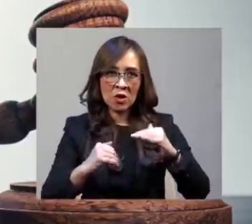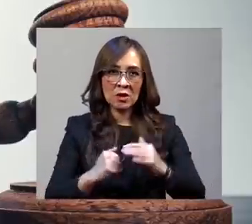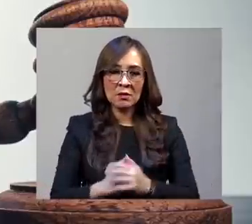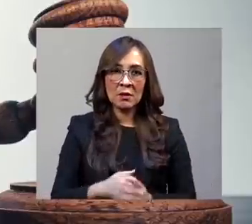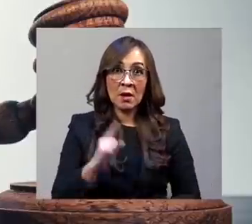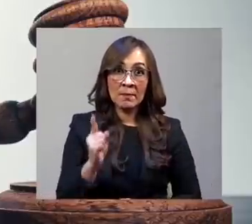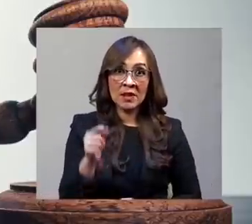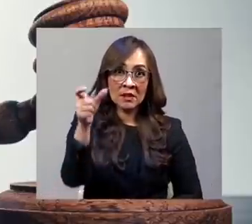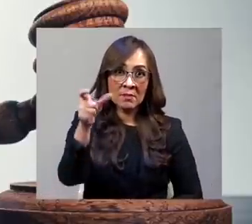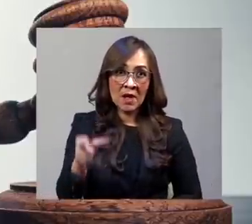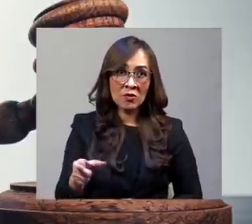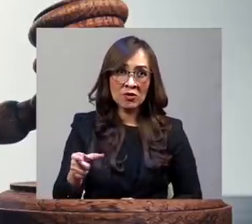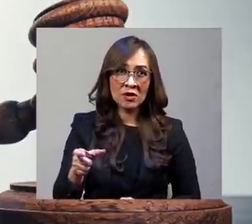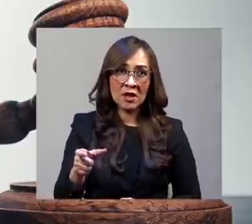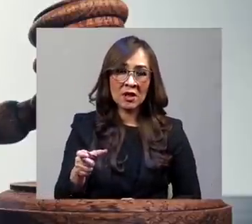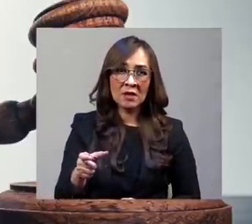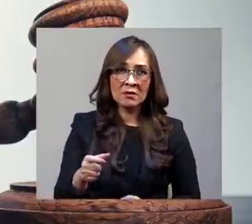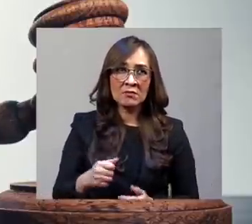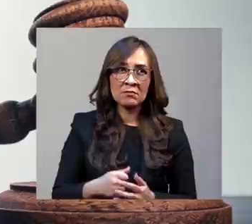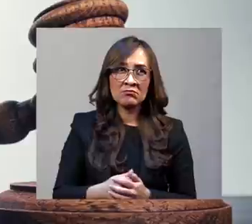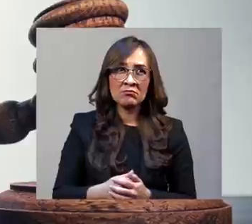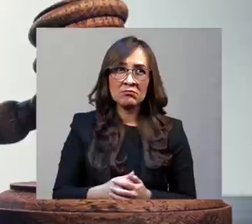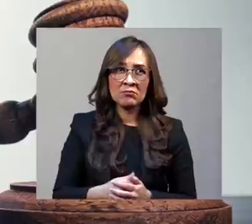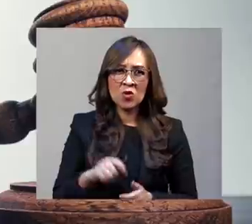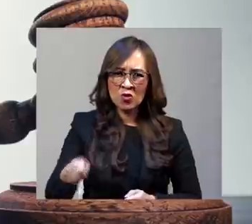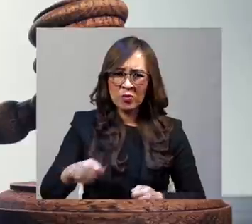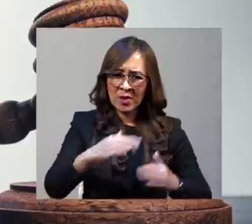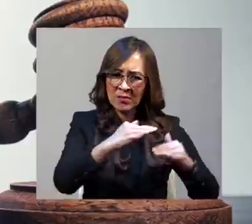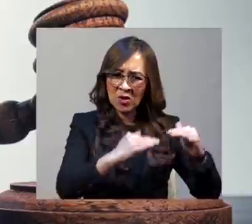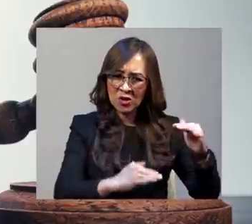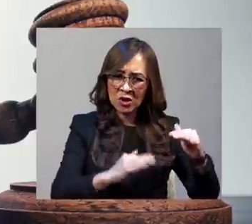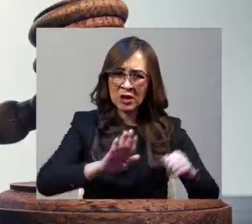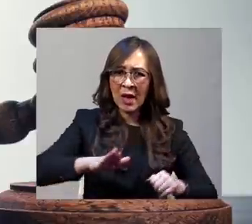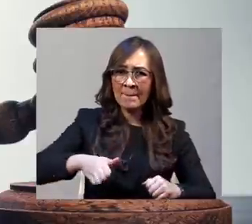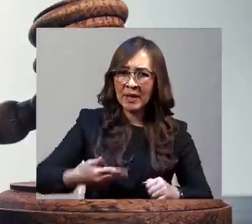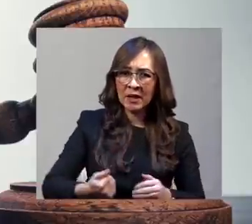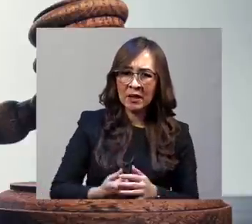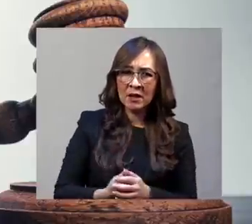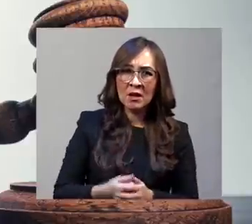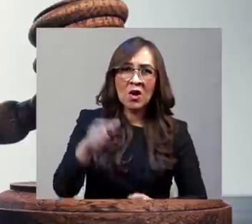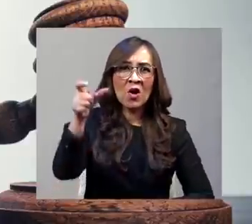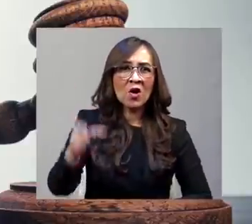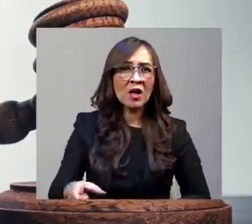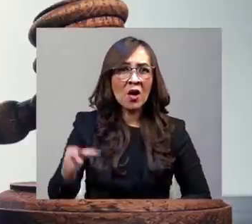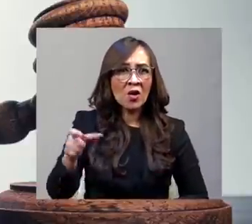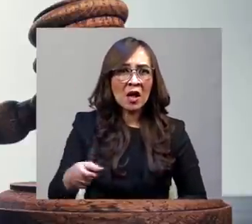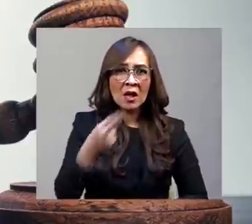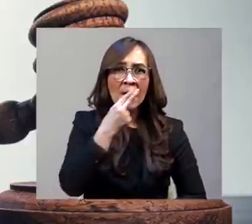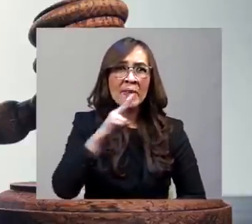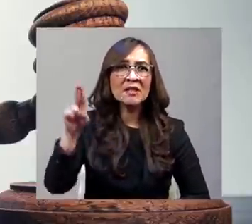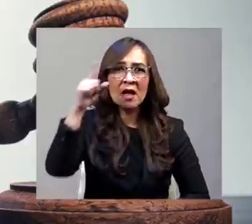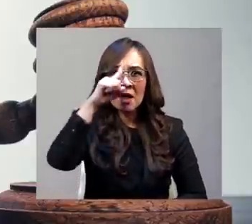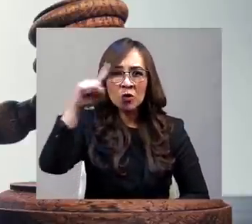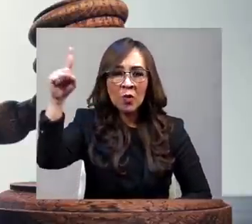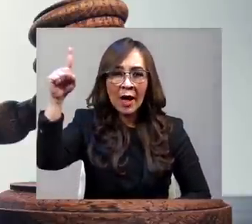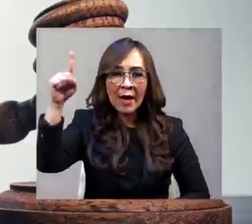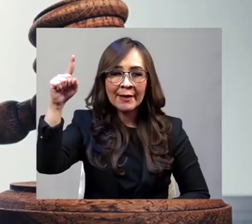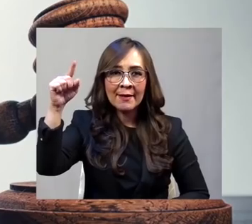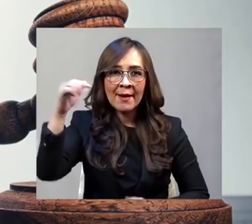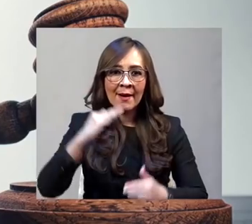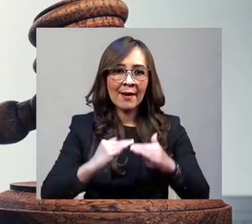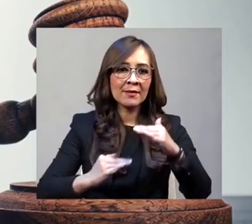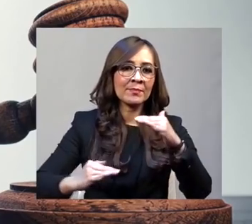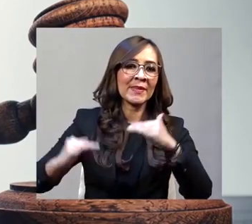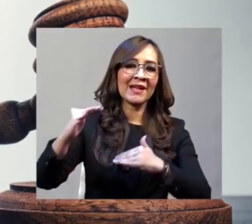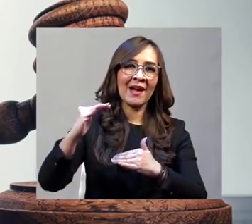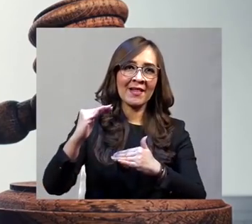manusia lahiriah kami semakin merosot, tapi manusia batiniah kami, manusia rohani kami diperbarui dari hari ke hari. Artinya kalau